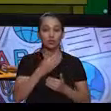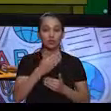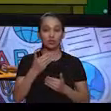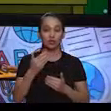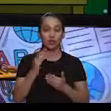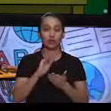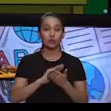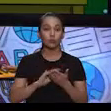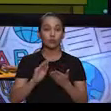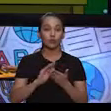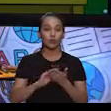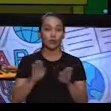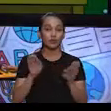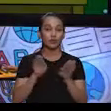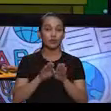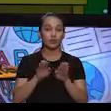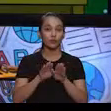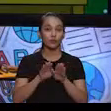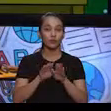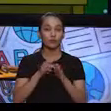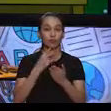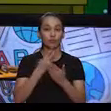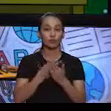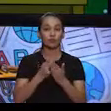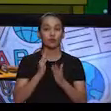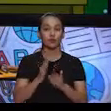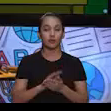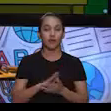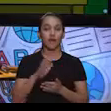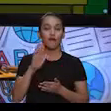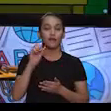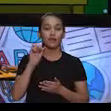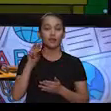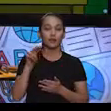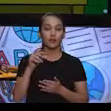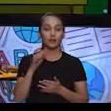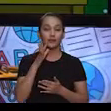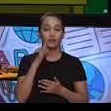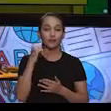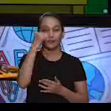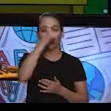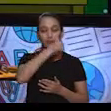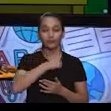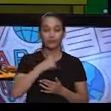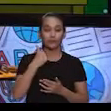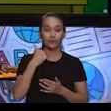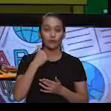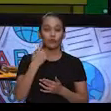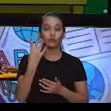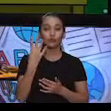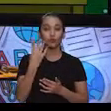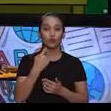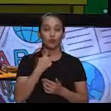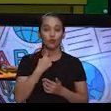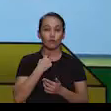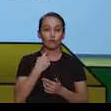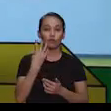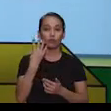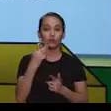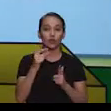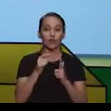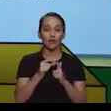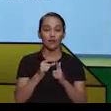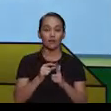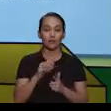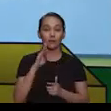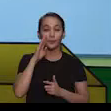esa yozganlaringizni tekshirib oling. Fasl 4 tovush, 4 harf.